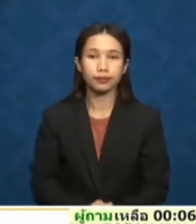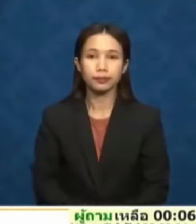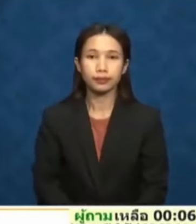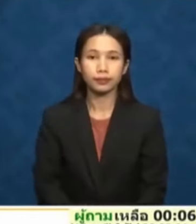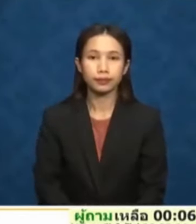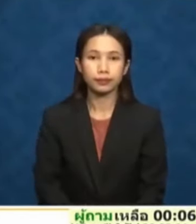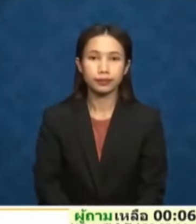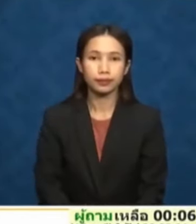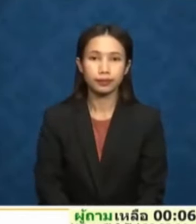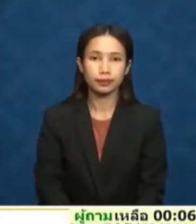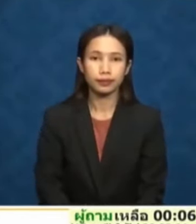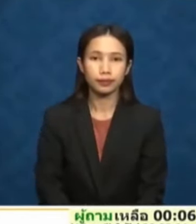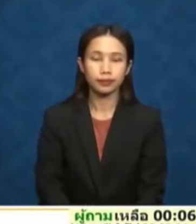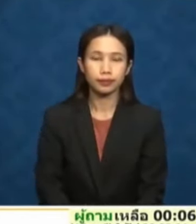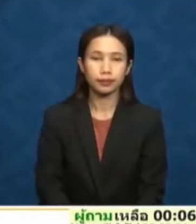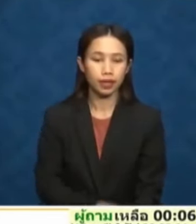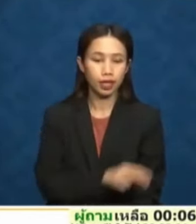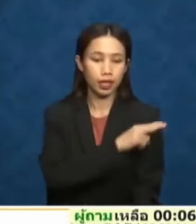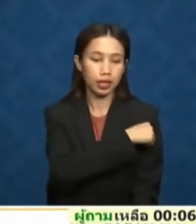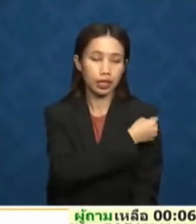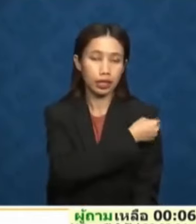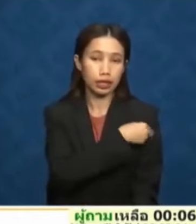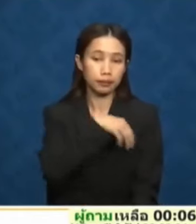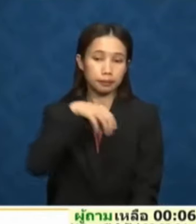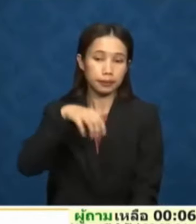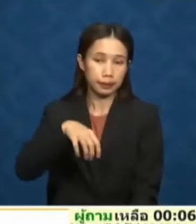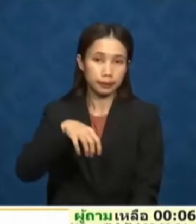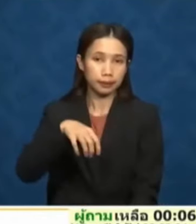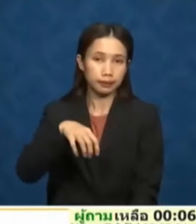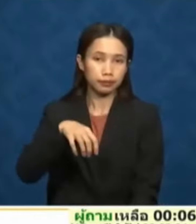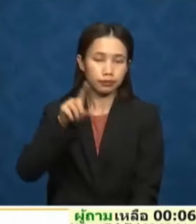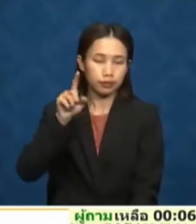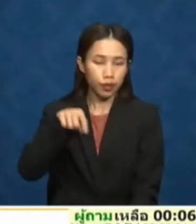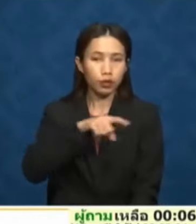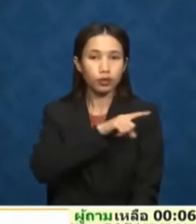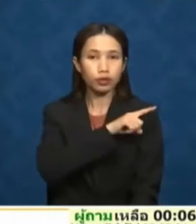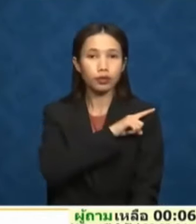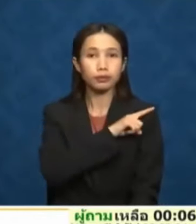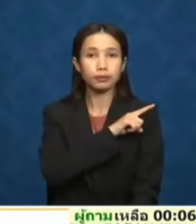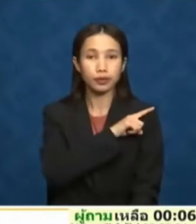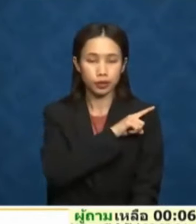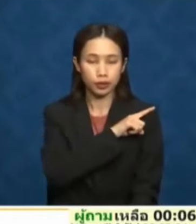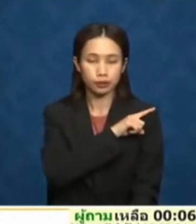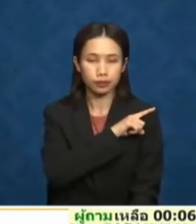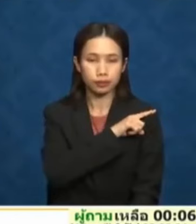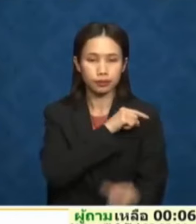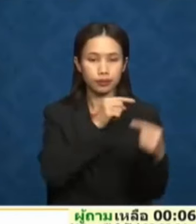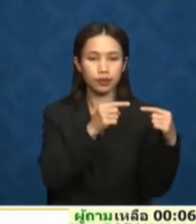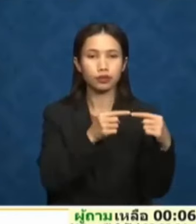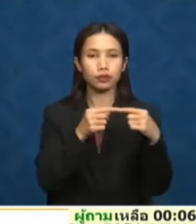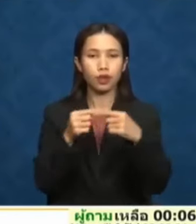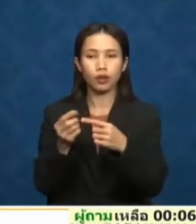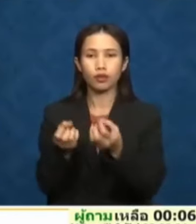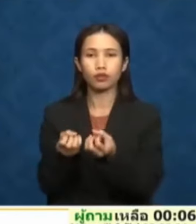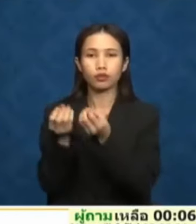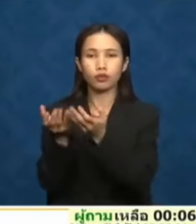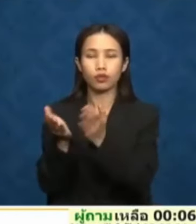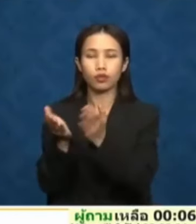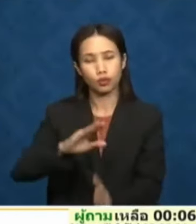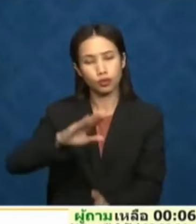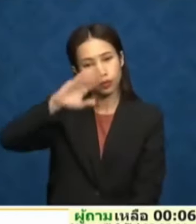นี้คลินิกอบอุ่นเองนะครับจะต้องรับผิดชอบการส่งต่อที่เราเรียกเรียกว่า